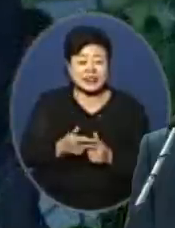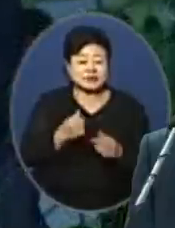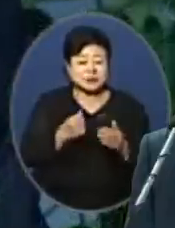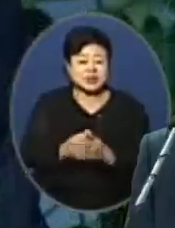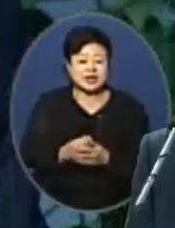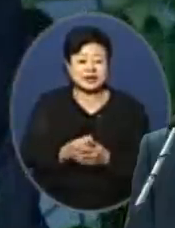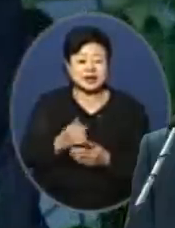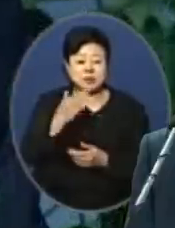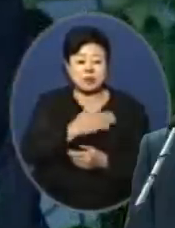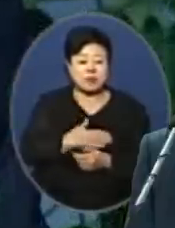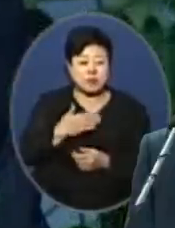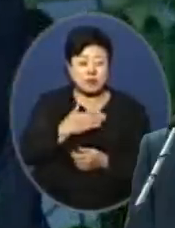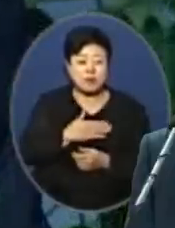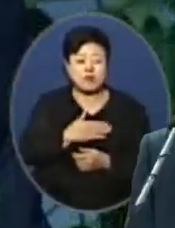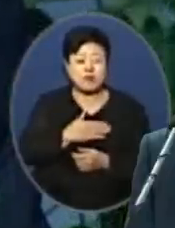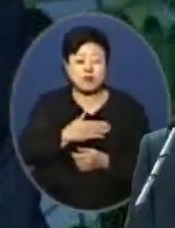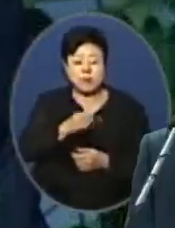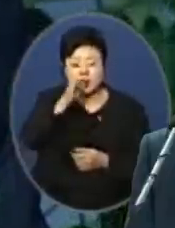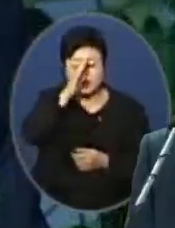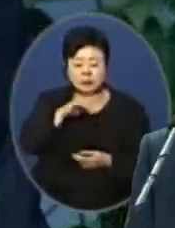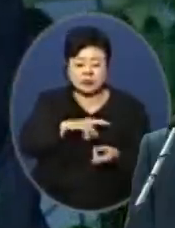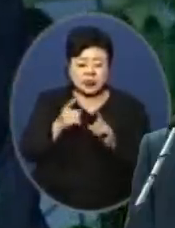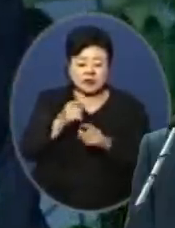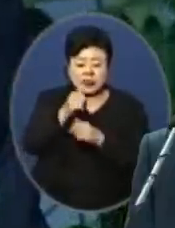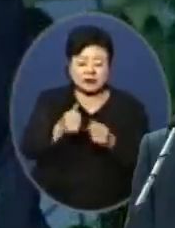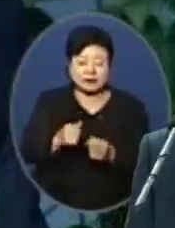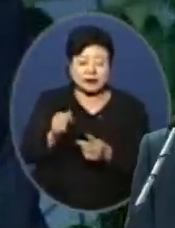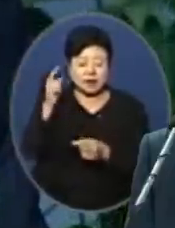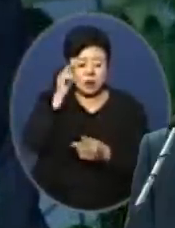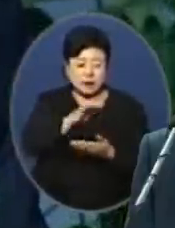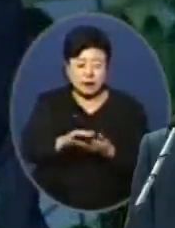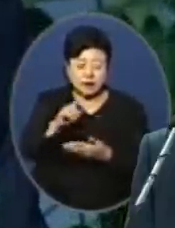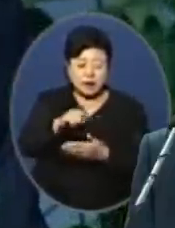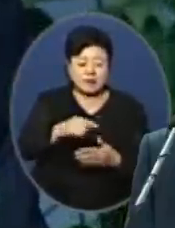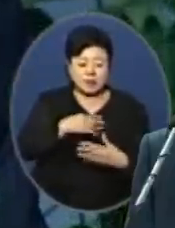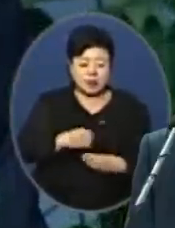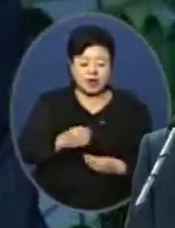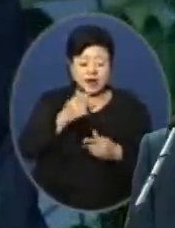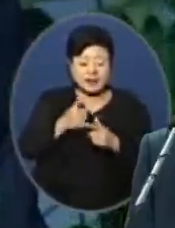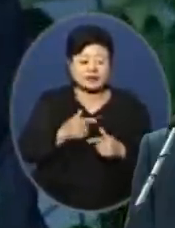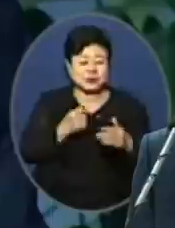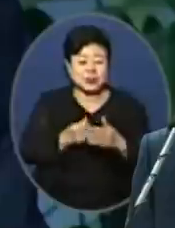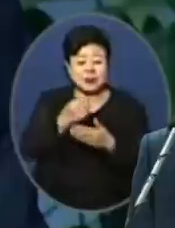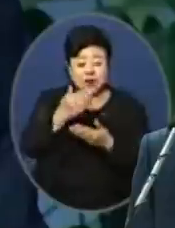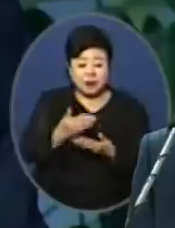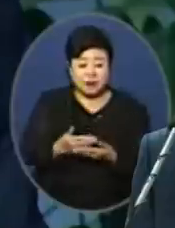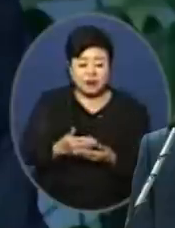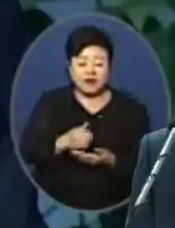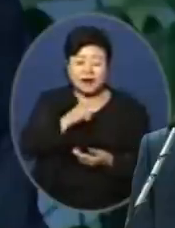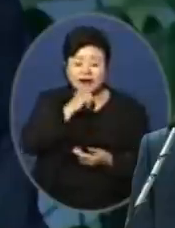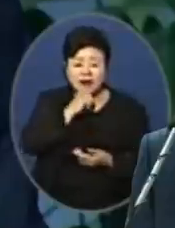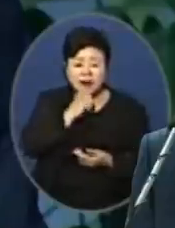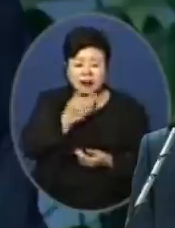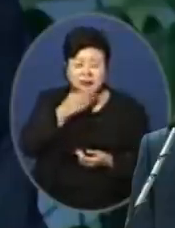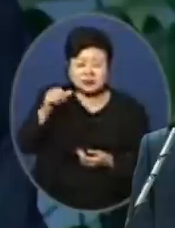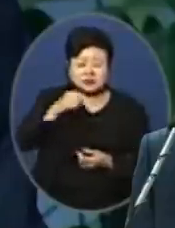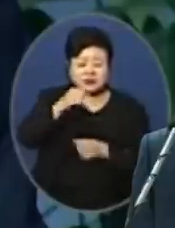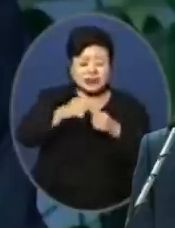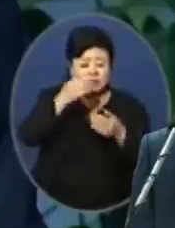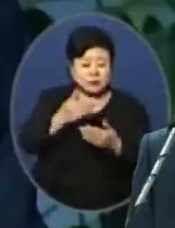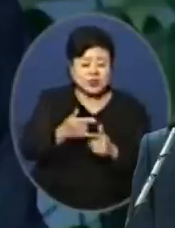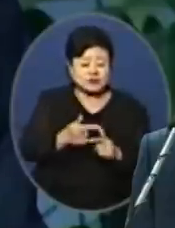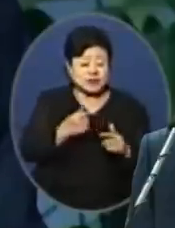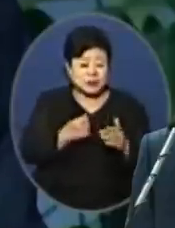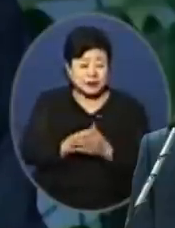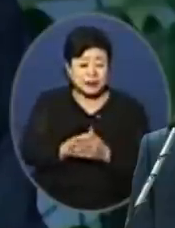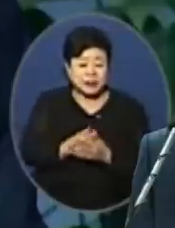예수 때문에 심신의 질병도 낫고 하나님과 화평되고 마음의 평화도 예수 때문에 얻고 가난과 저주에서 자유도 예수